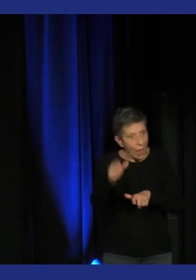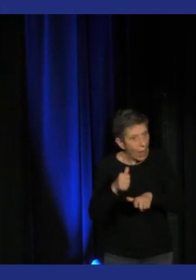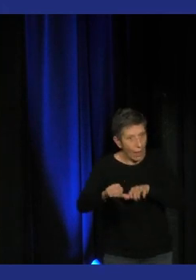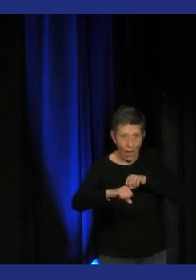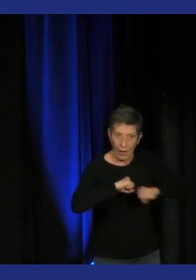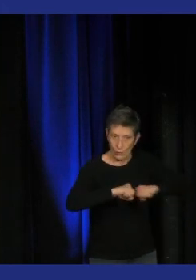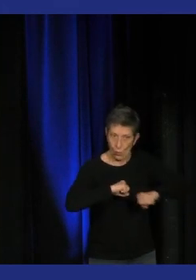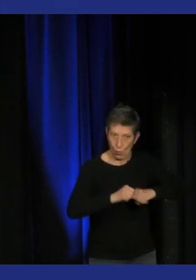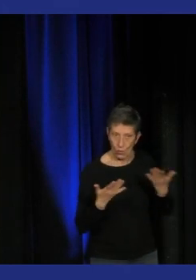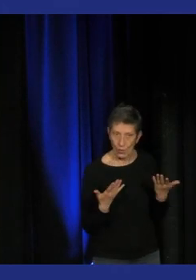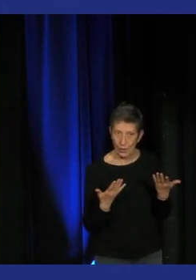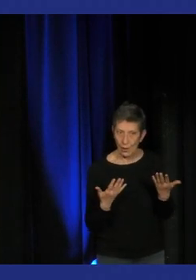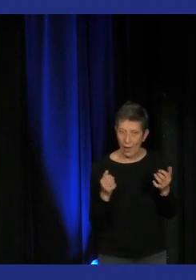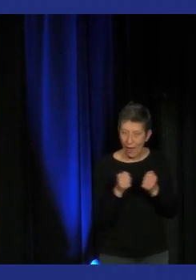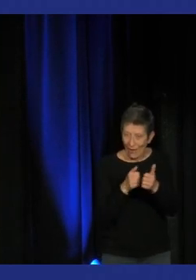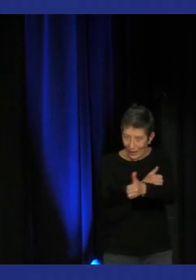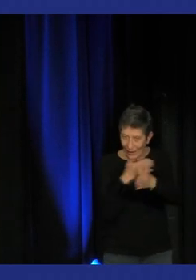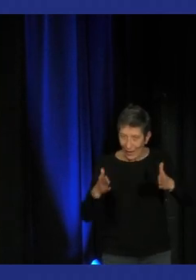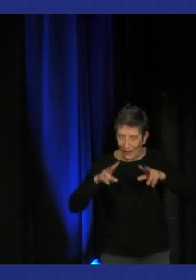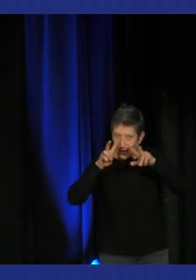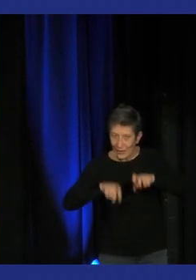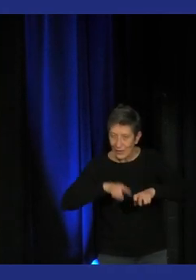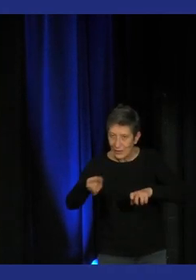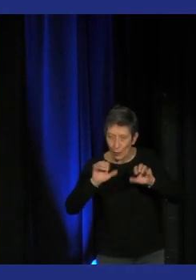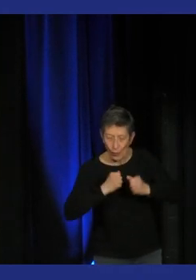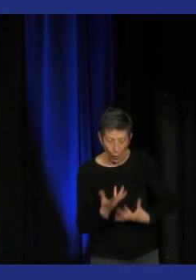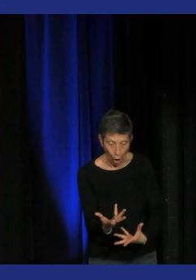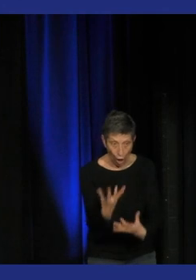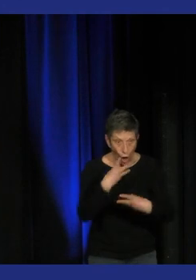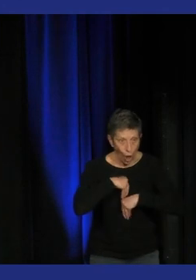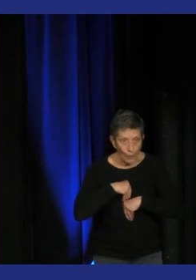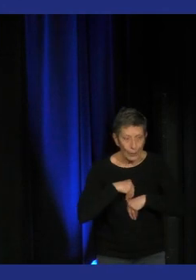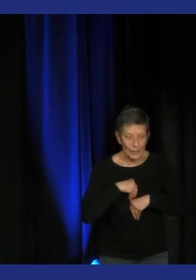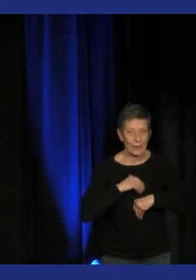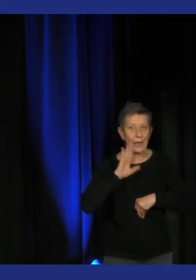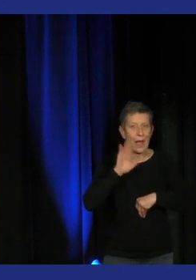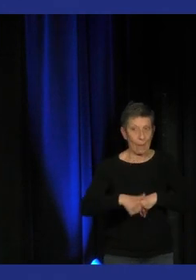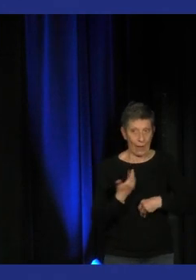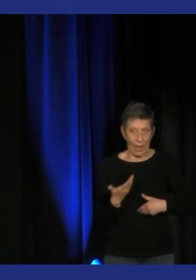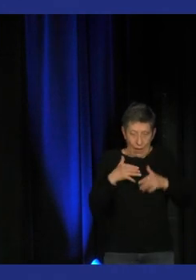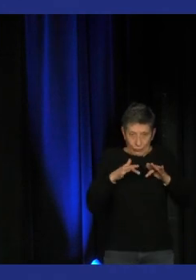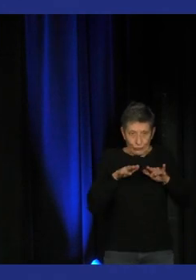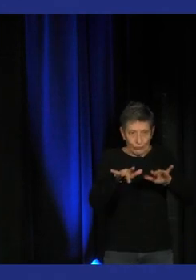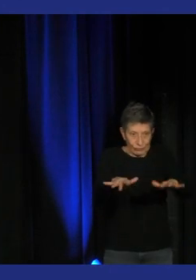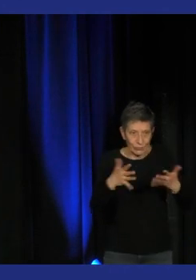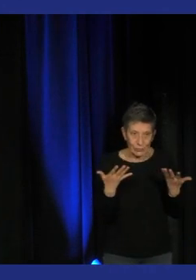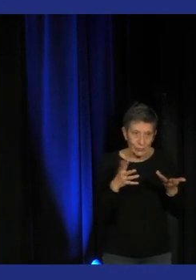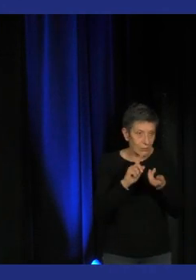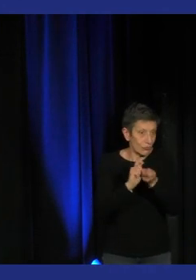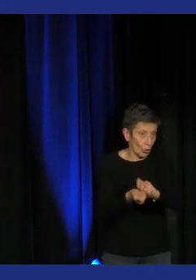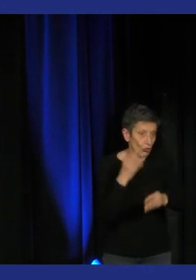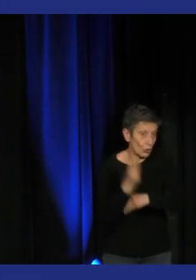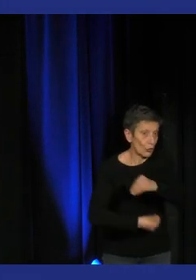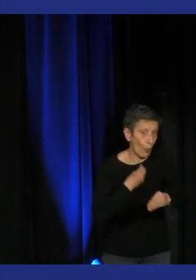personnes en leur donnant des cadres d'analyse dont elles vont pouvoir se saisir pour pouvoir changer le monde. Et